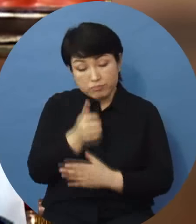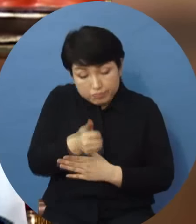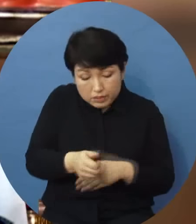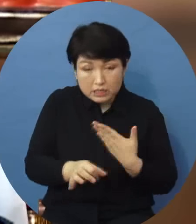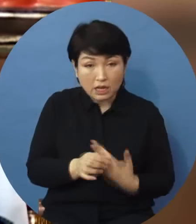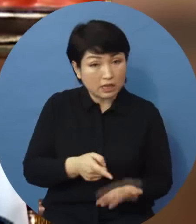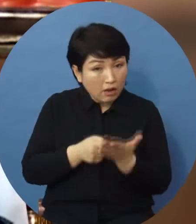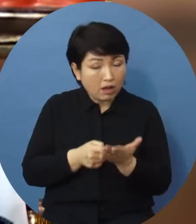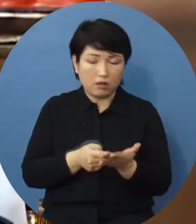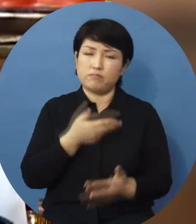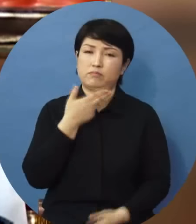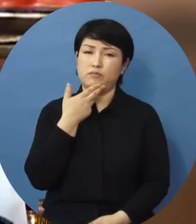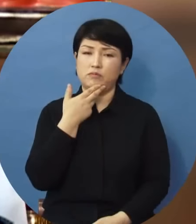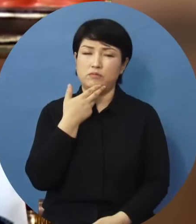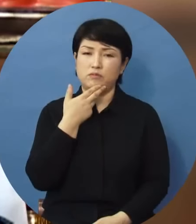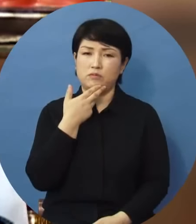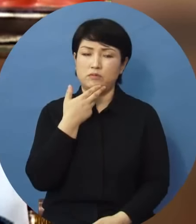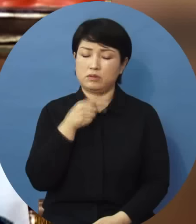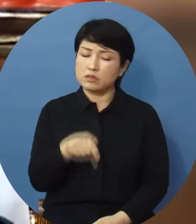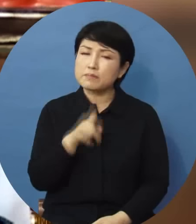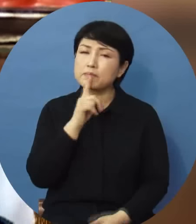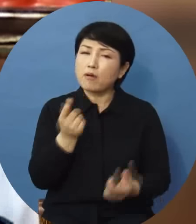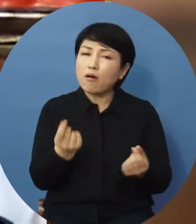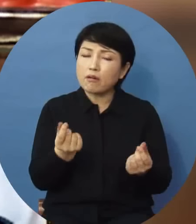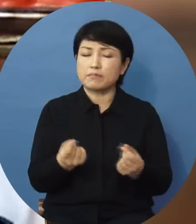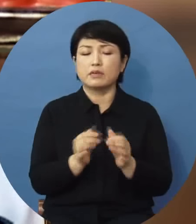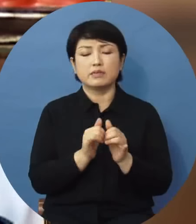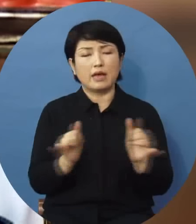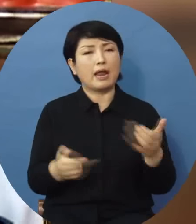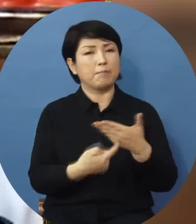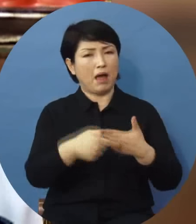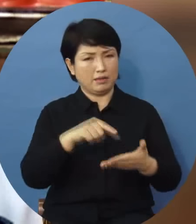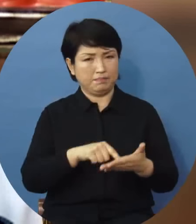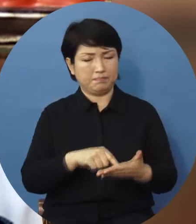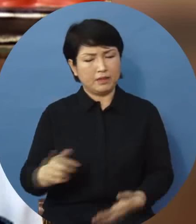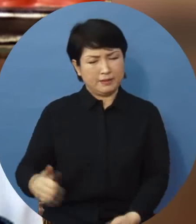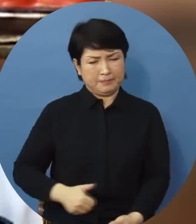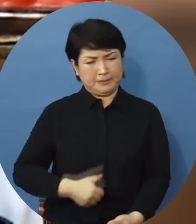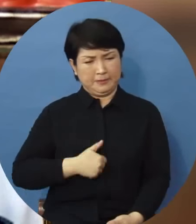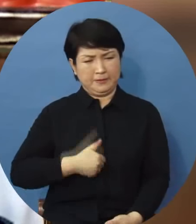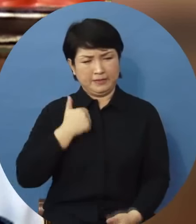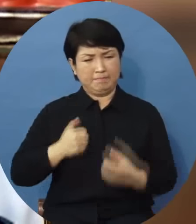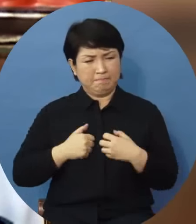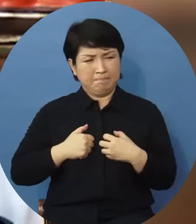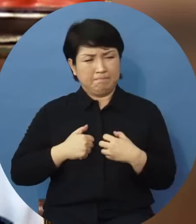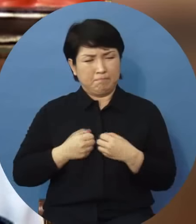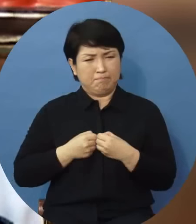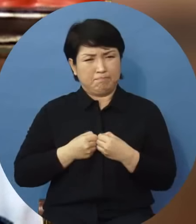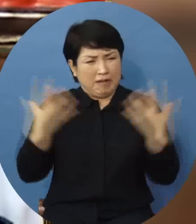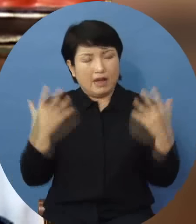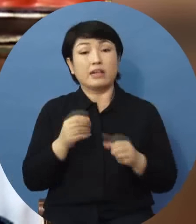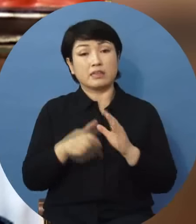안 비칩니까? 안 비치죠. 그와 마찬가지로 사람의 마음이 노여움에 휩싸여 있을